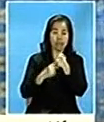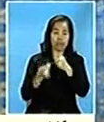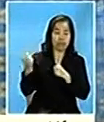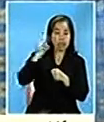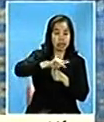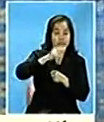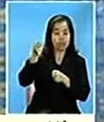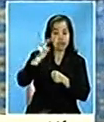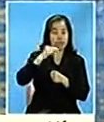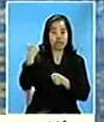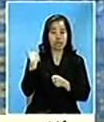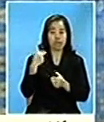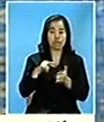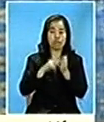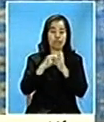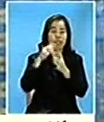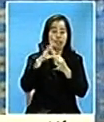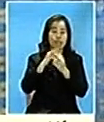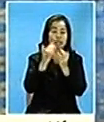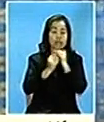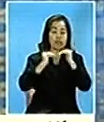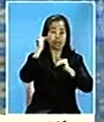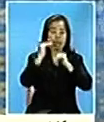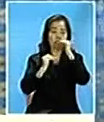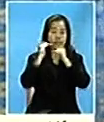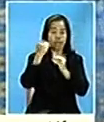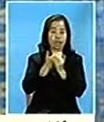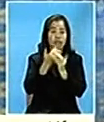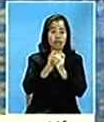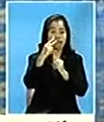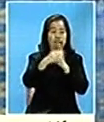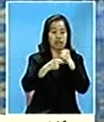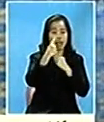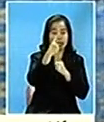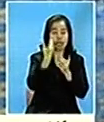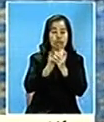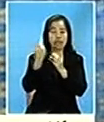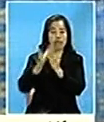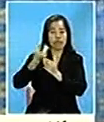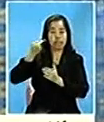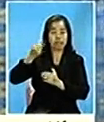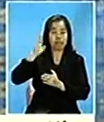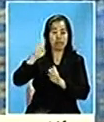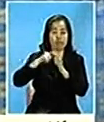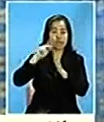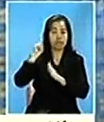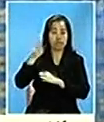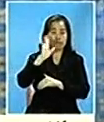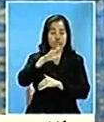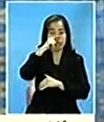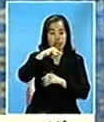ต่างประเทศมันก็เกิดดุลภาพของเงินบาทกับเงินดอลลาร์เมื่อดอลลาร์อ่อนลงการส่งออกก็ง่าย